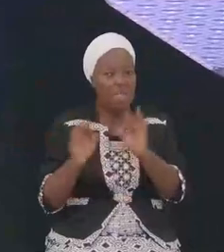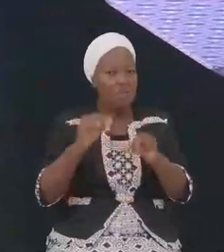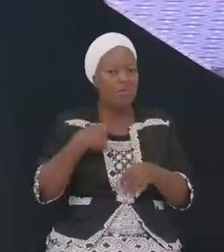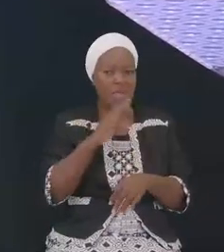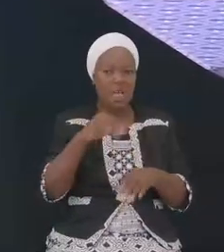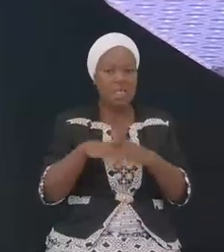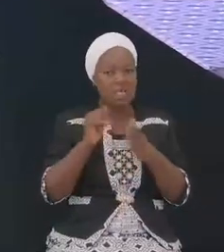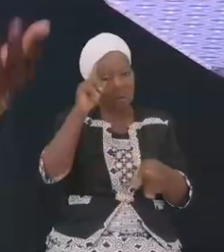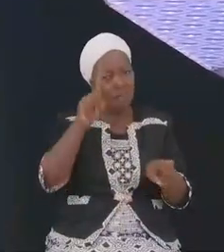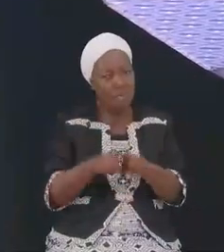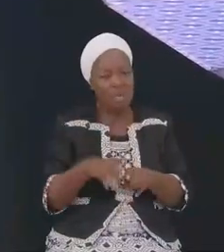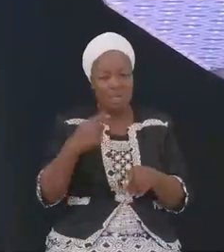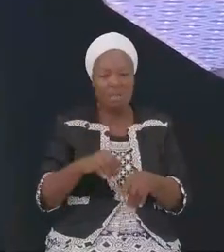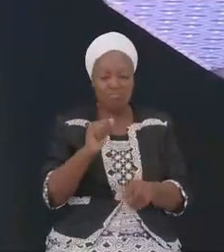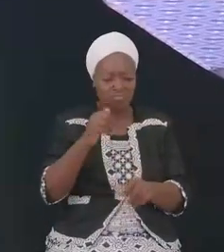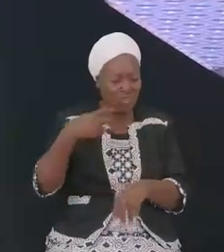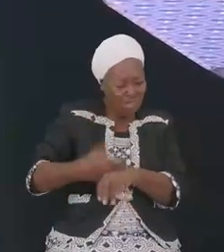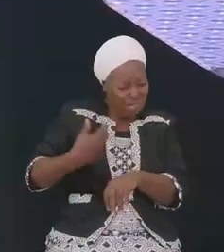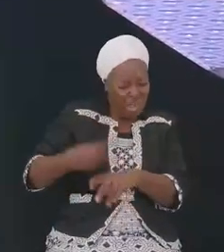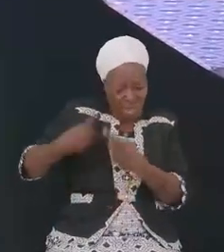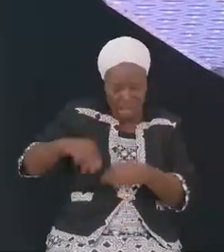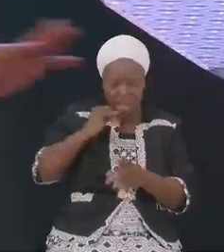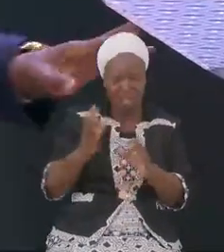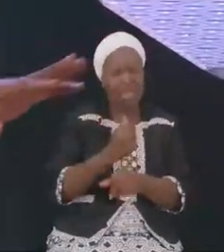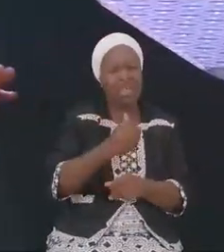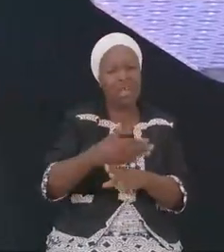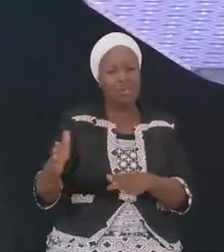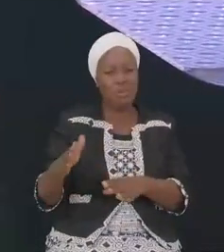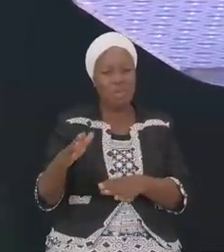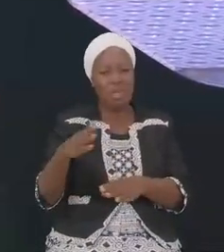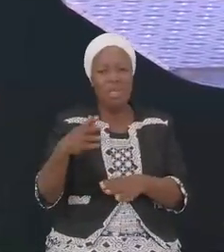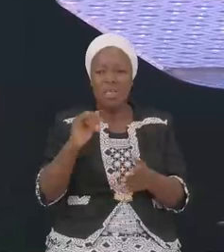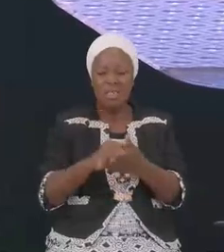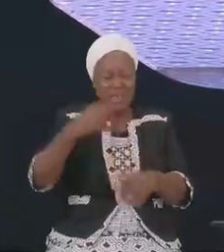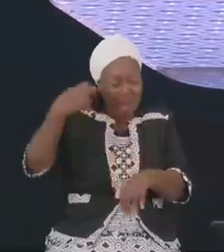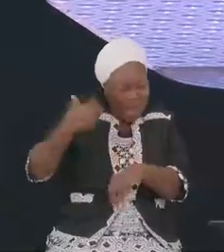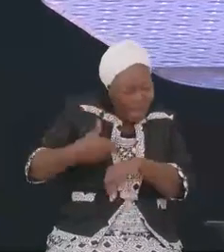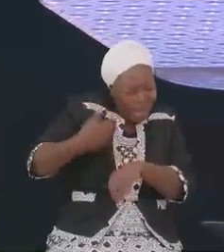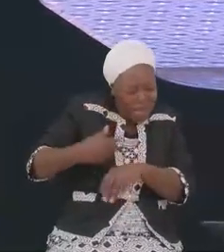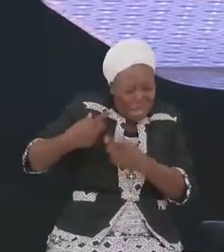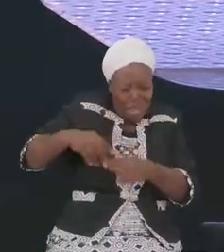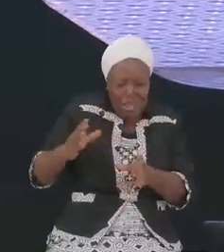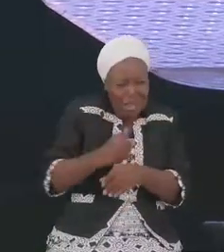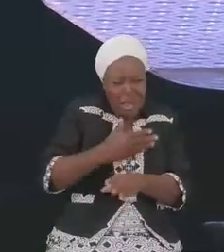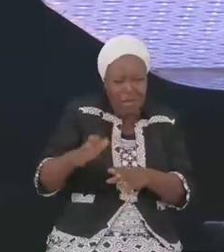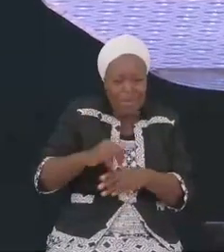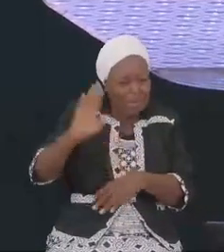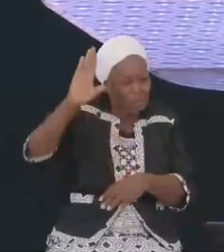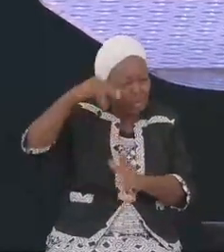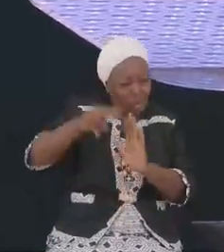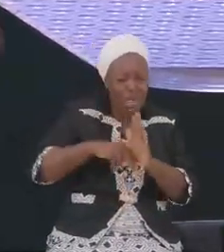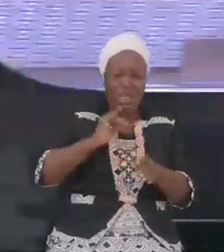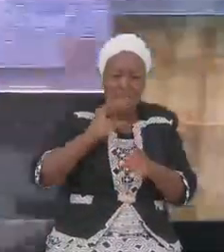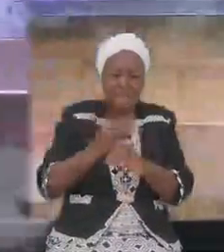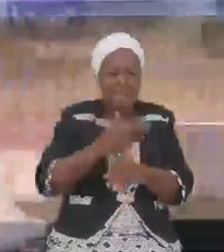l'alliance, le cœur de pierre doit être ôté, le cœur du est ôté, la rébellion est ôtée. Et